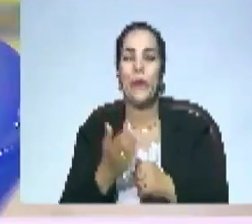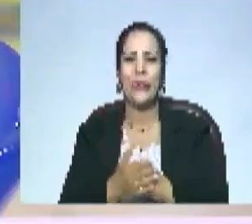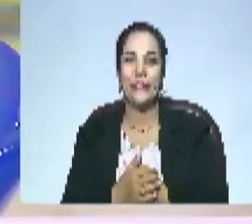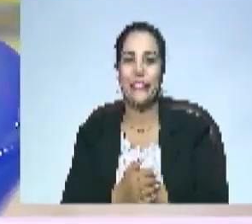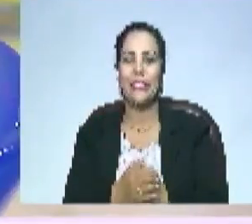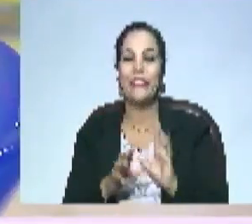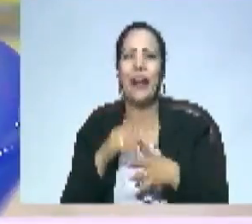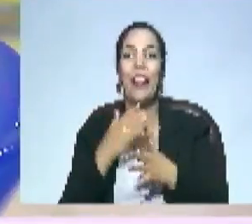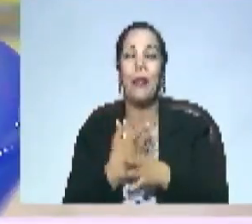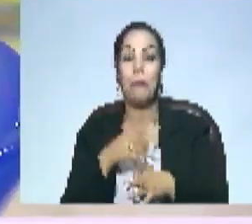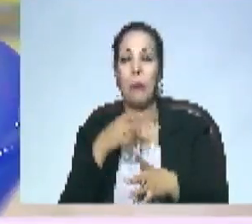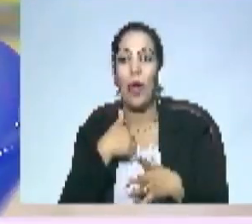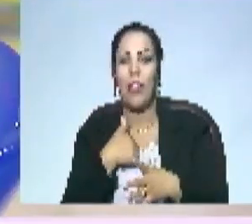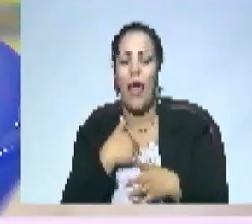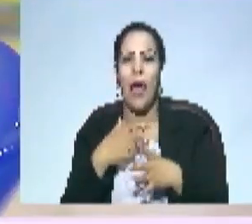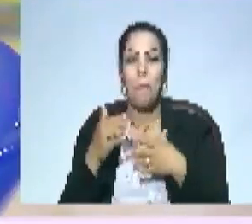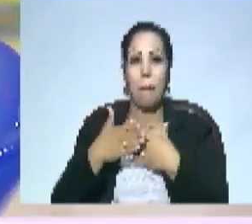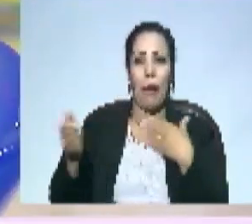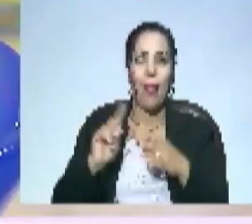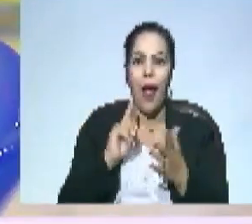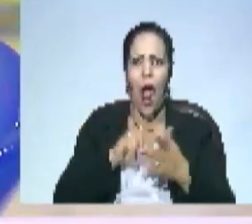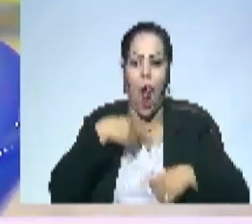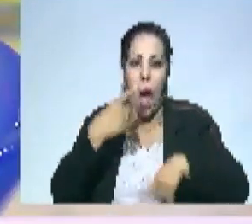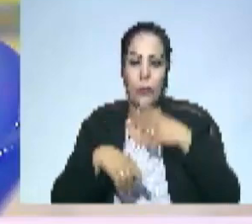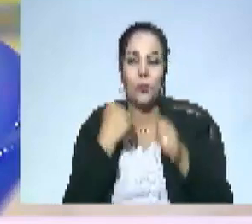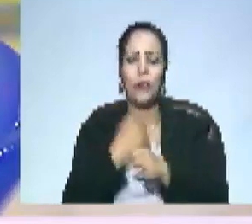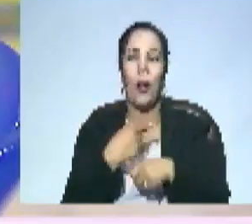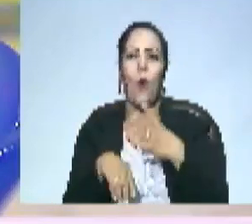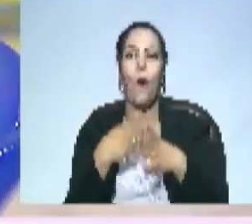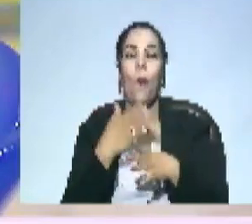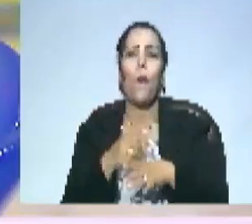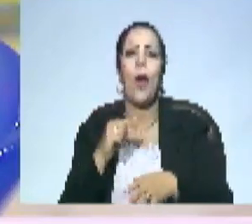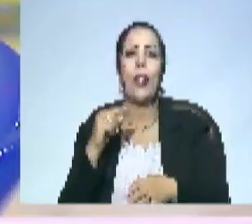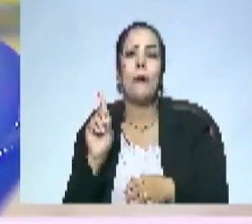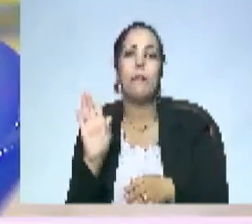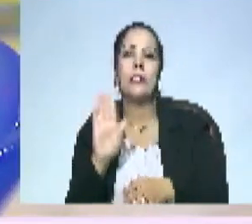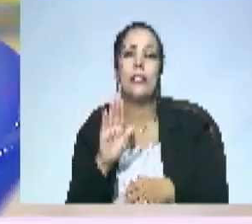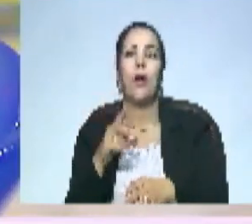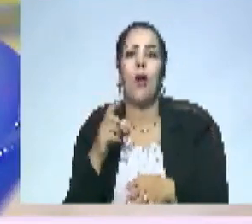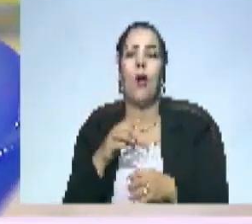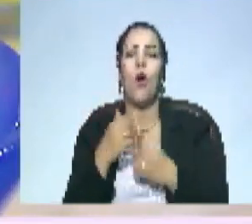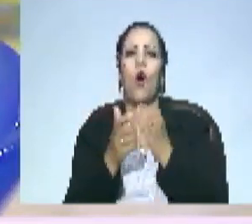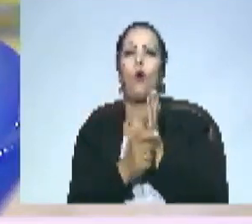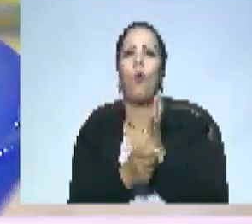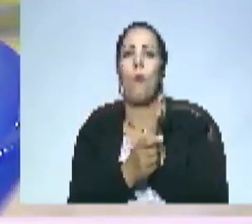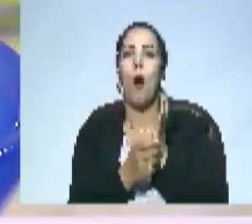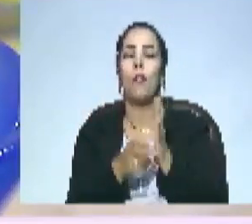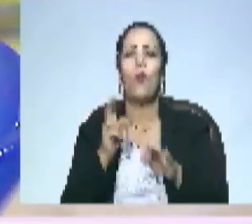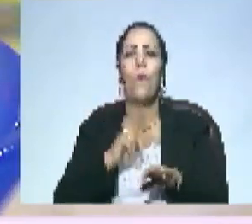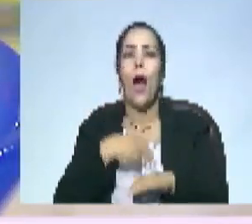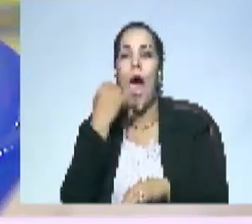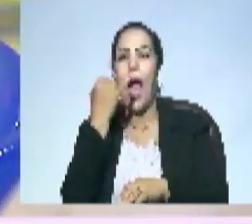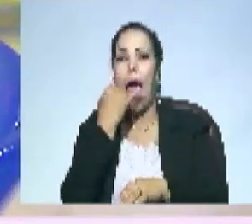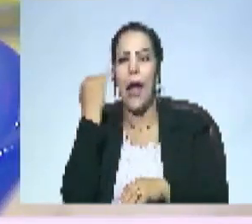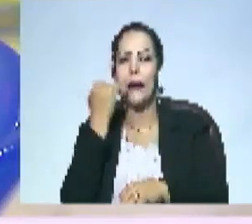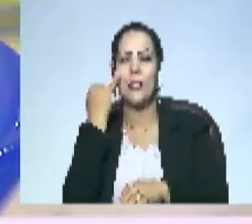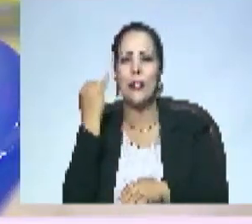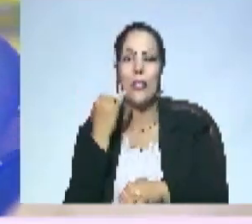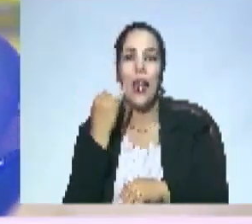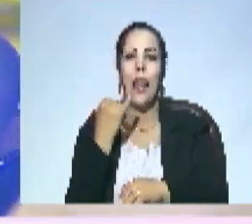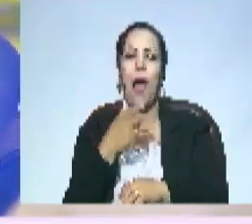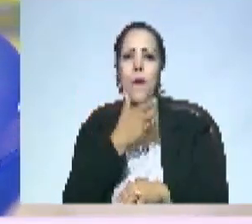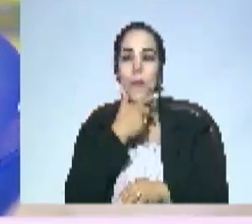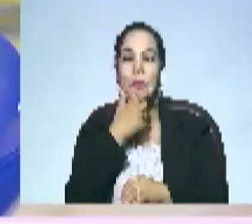دول على طول انا مش بيفرون هم ودبس الرمان وعسل النحل احنا قلنا كده من اول حلقه طلعنا فيها في